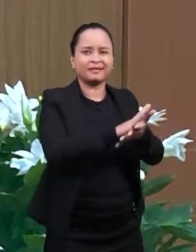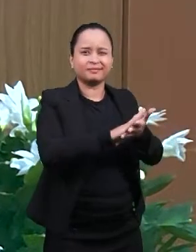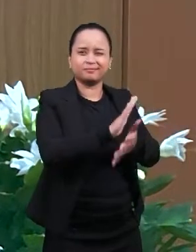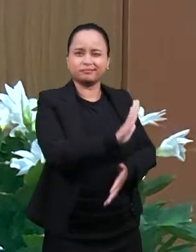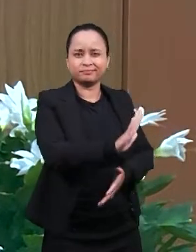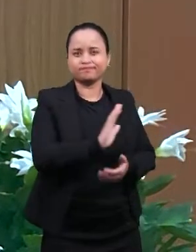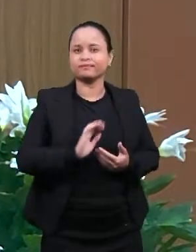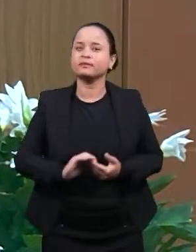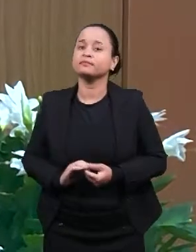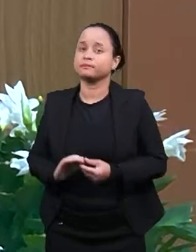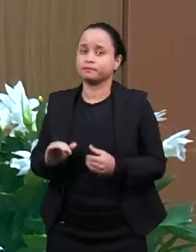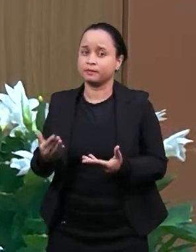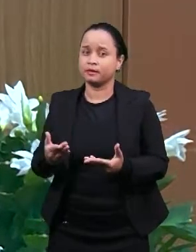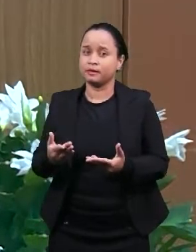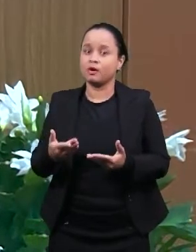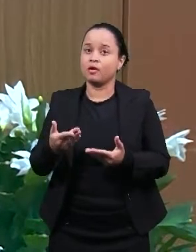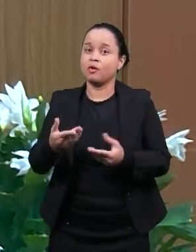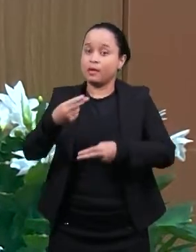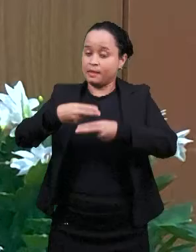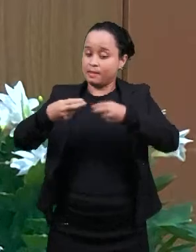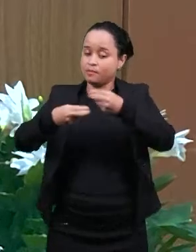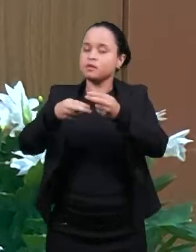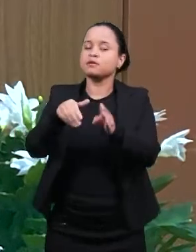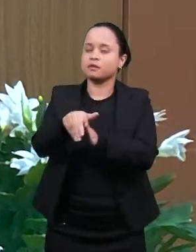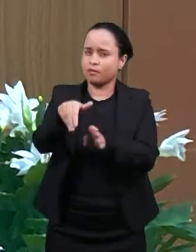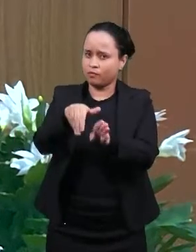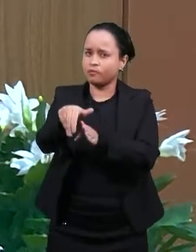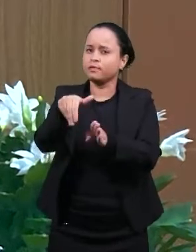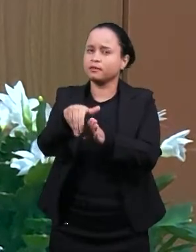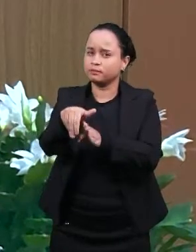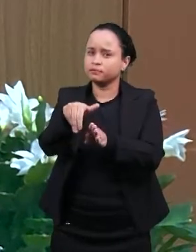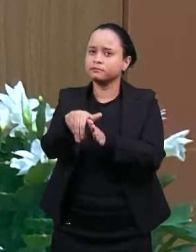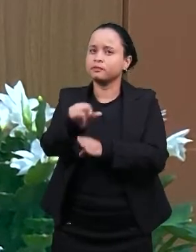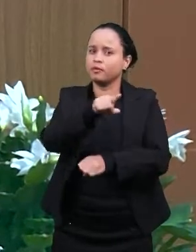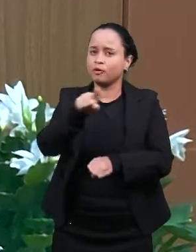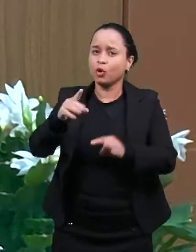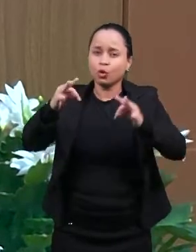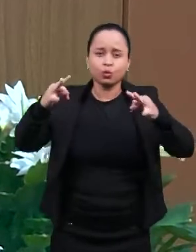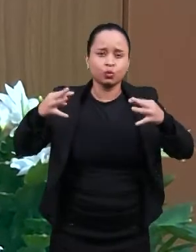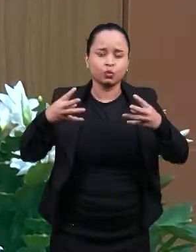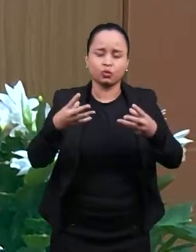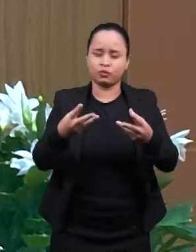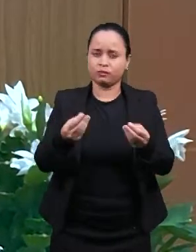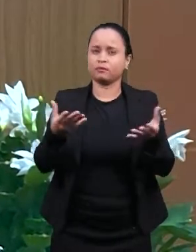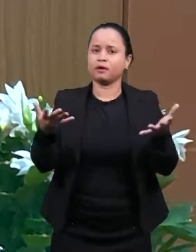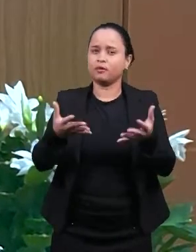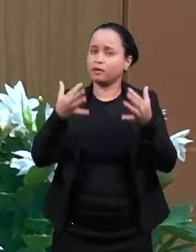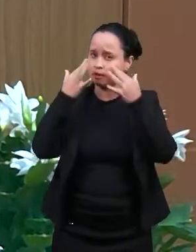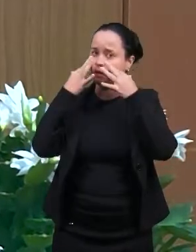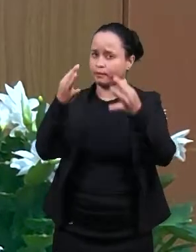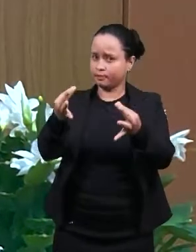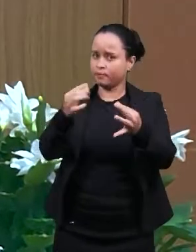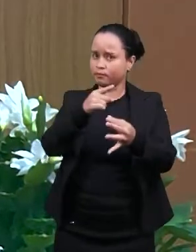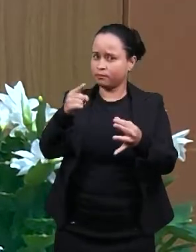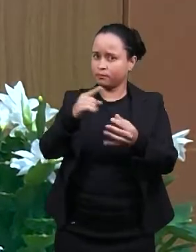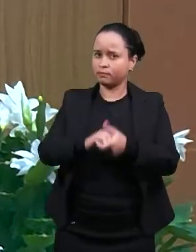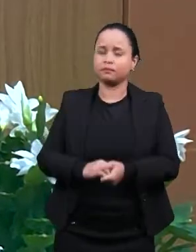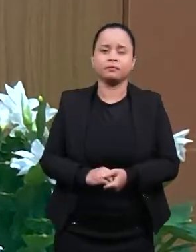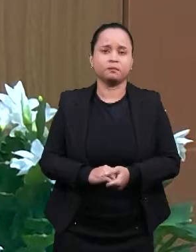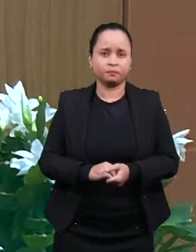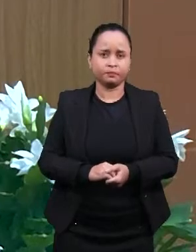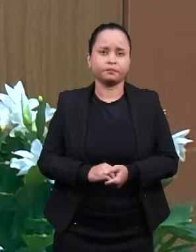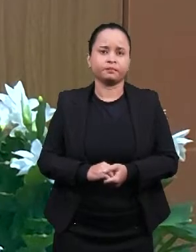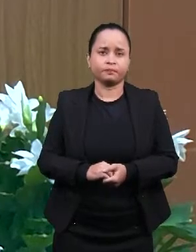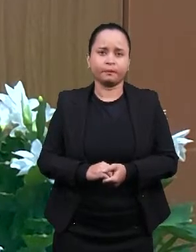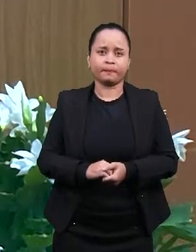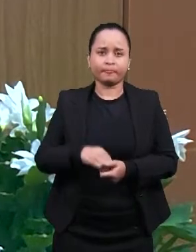говорит, советует Неемия, он повелевает, он говорит, все уже готово. Итак, не открывайте